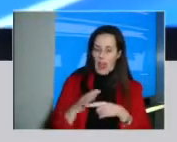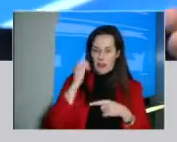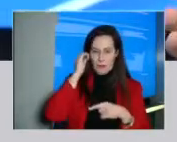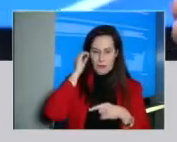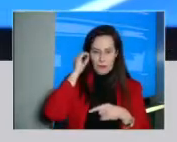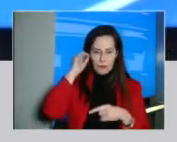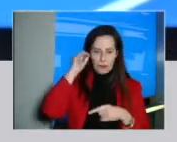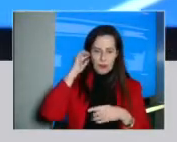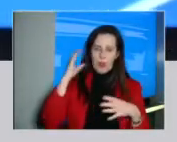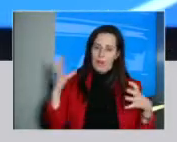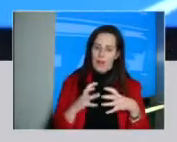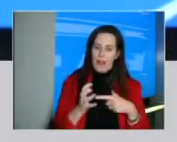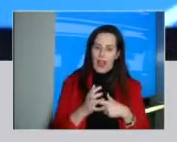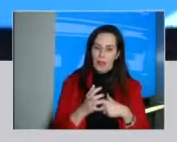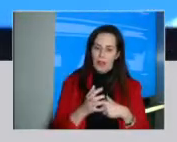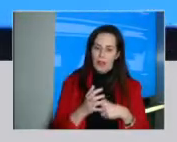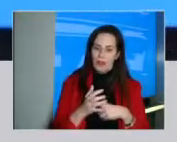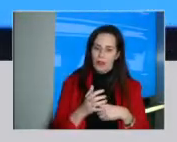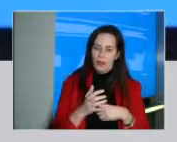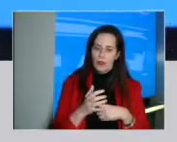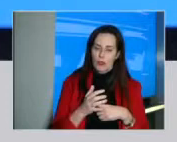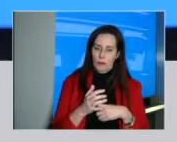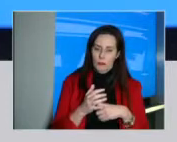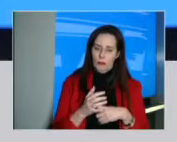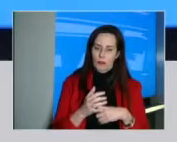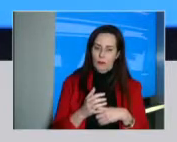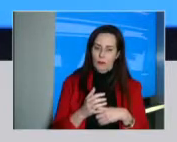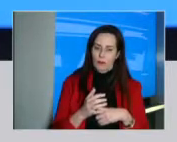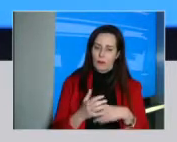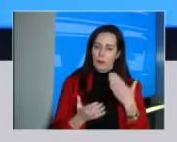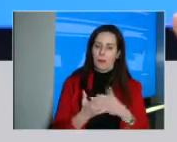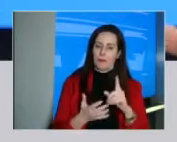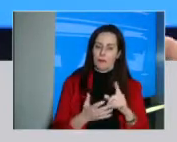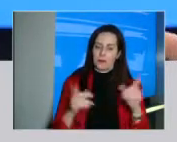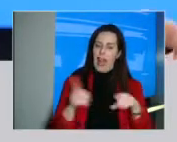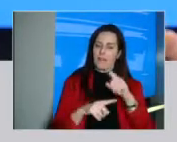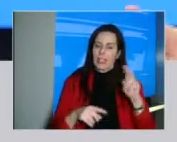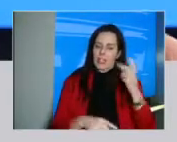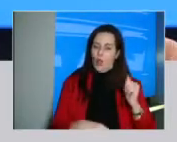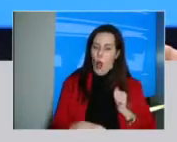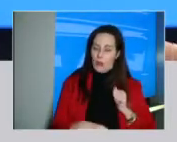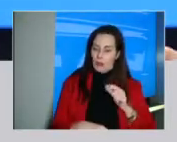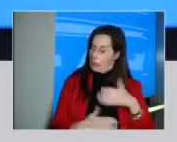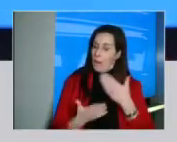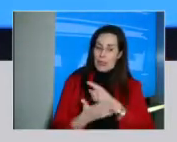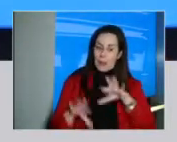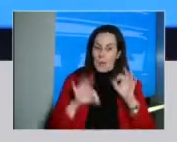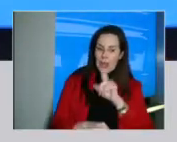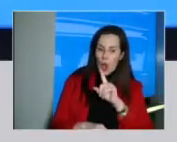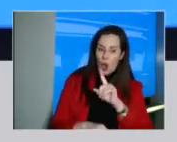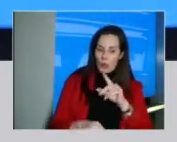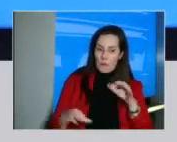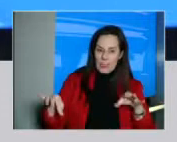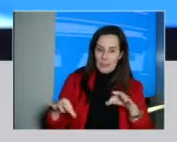של מפלגה שלקחה את עצמה, המצע שלה היה לבטל את גיוס החובה, וזה היה המצע שגם בזכותו